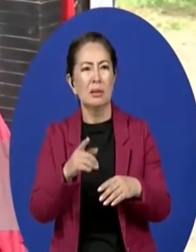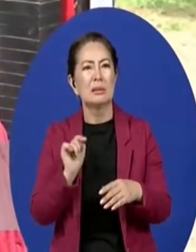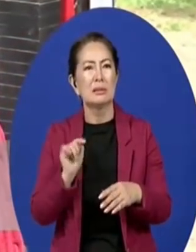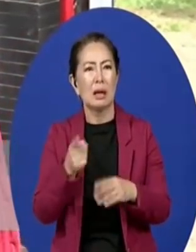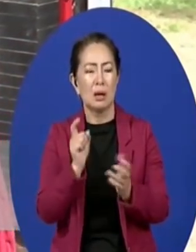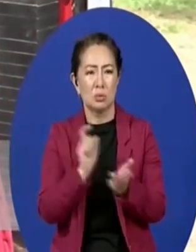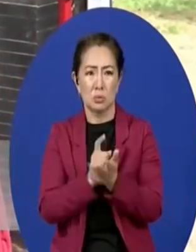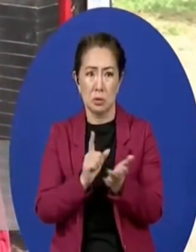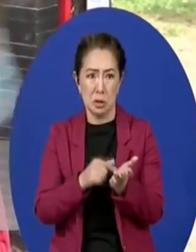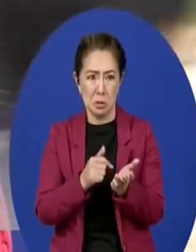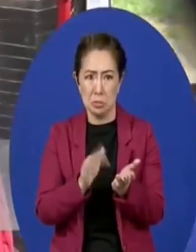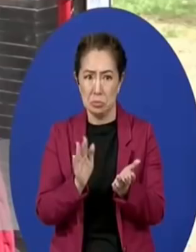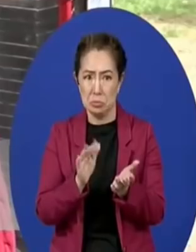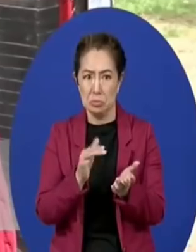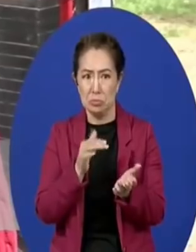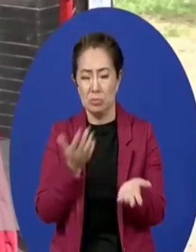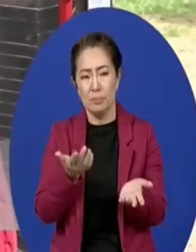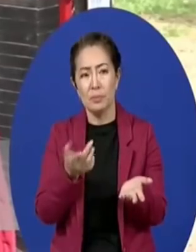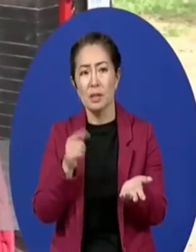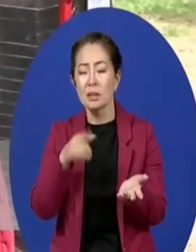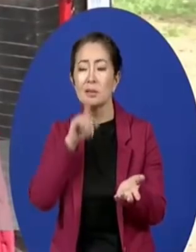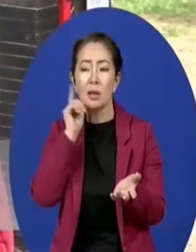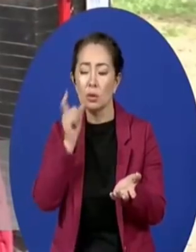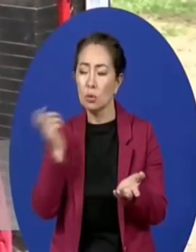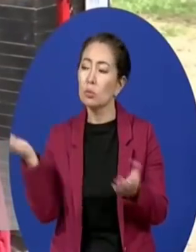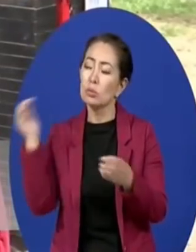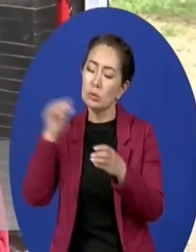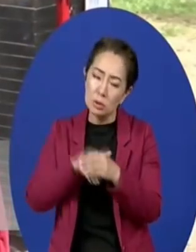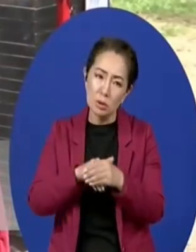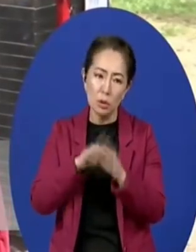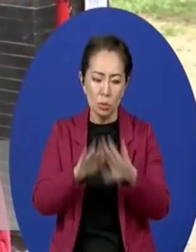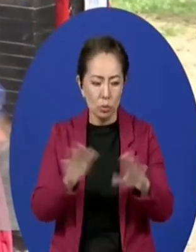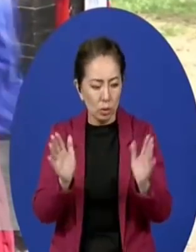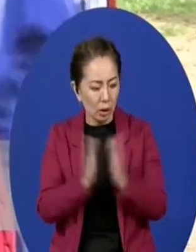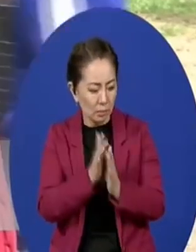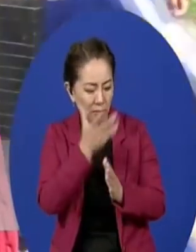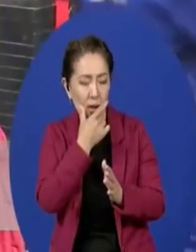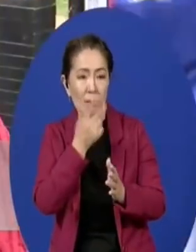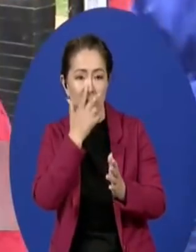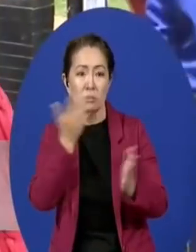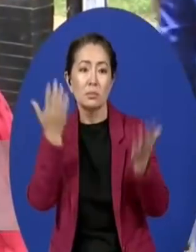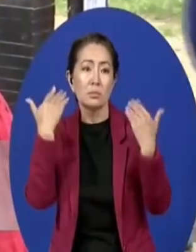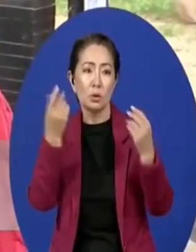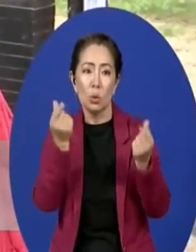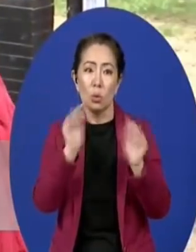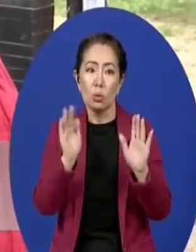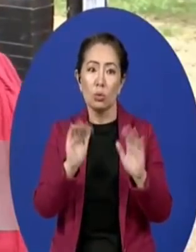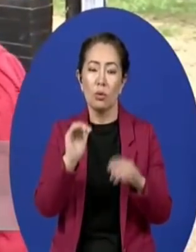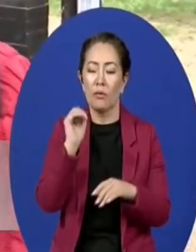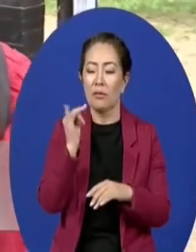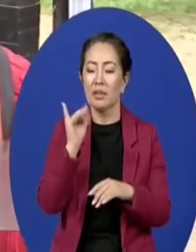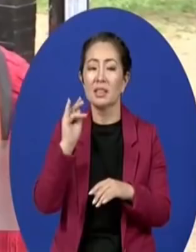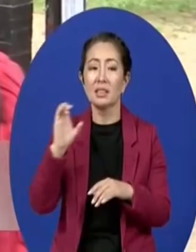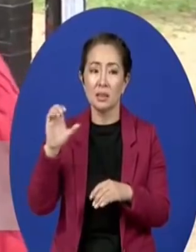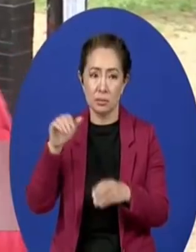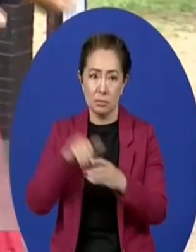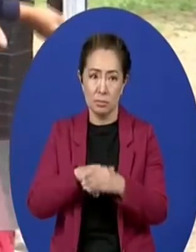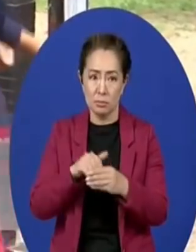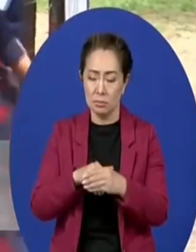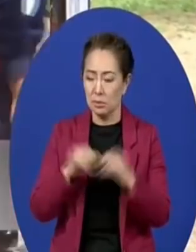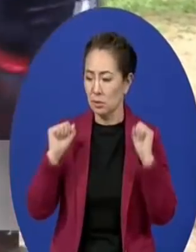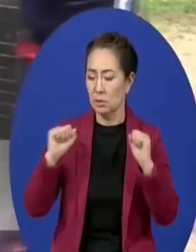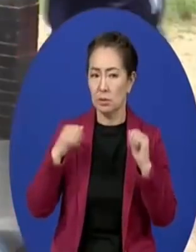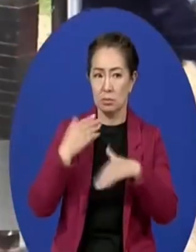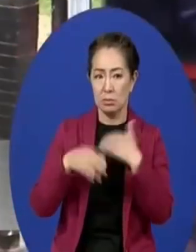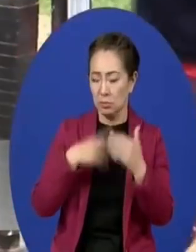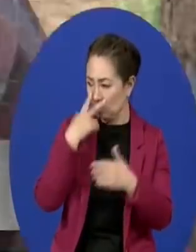гэдэг шаардлага байгаа ч юм уу ч юм уу. Энд бол залуучууд ирээд хүүхдүүдтэйгээ ингээ сайхан агаар салхинд үнгүү фитнес сайхан